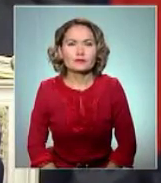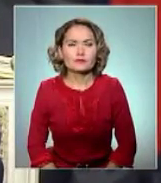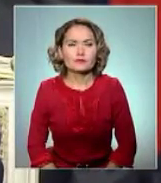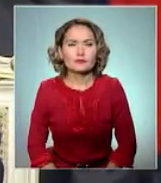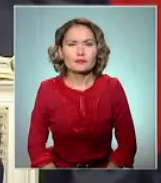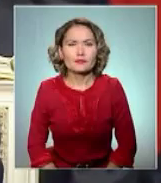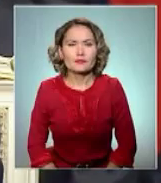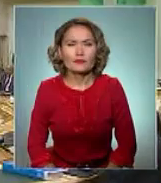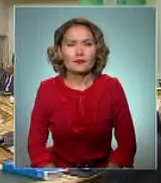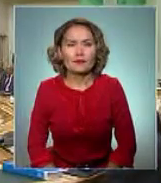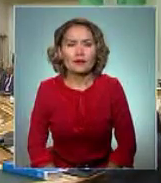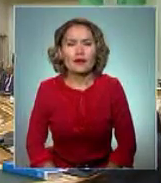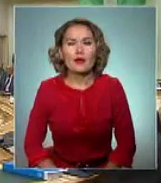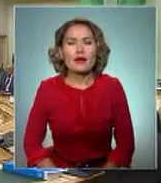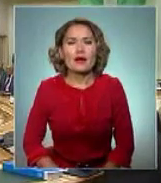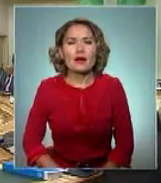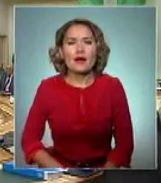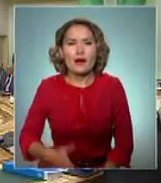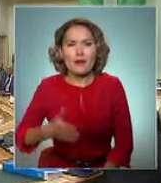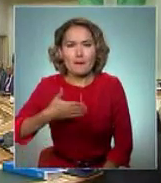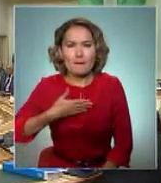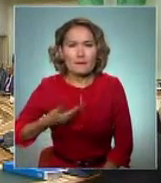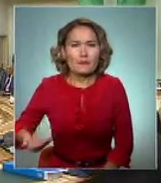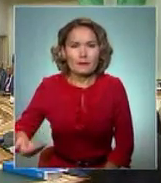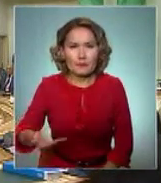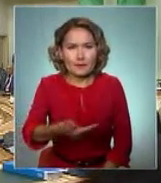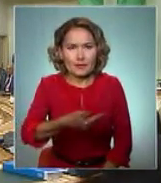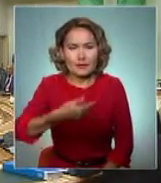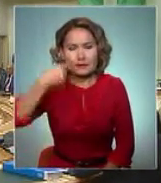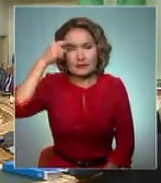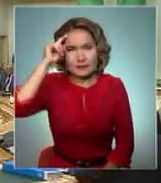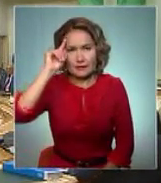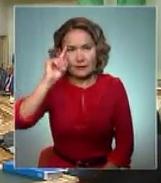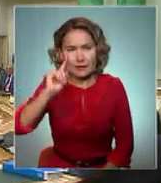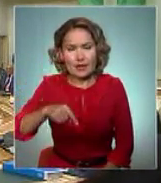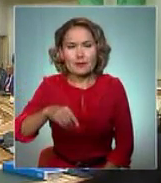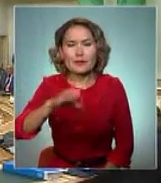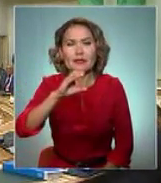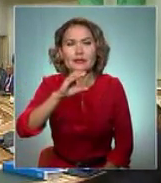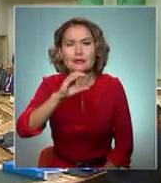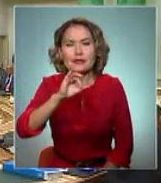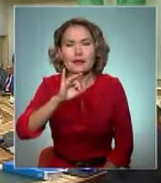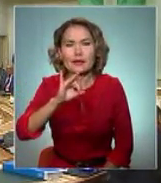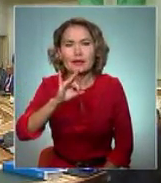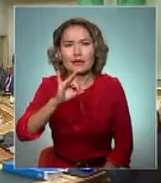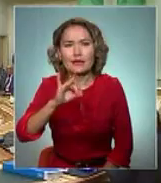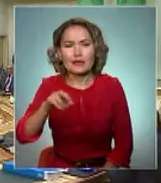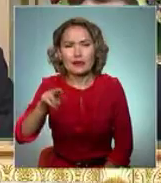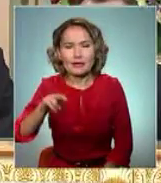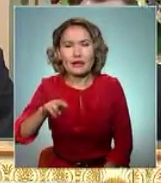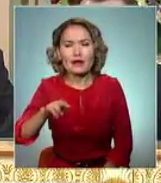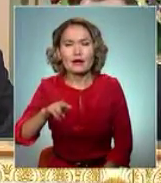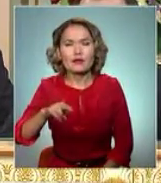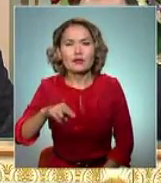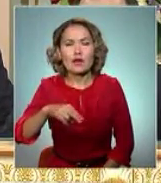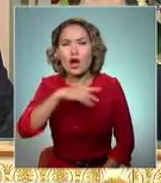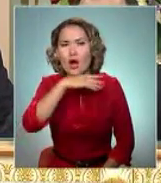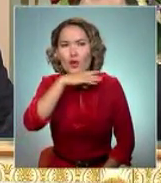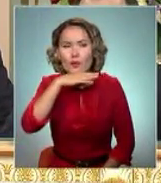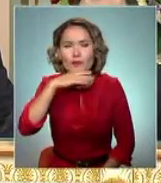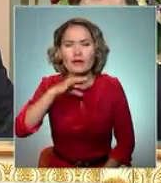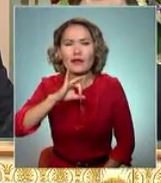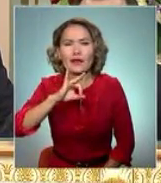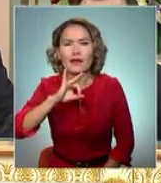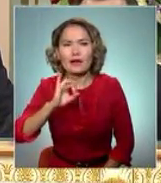Біз Сирия, Ливия, Иракта бейбітшілік пен тұрақтылық орнағанын қалаймыз. Палестина мен Израиль арасындағы